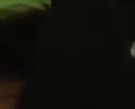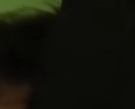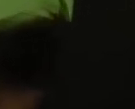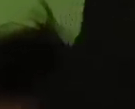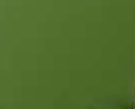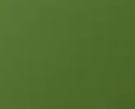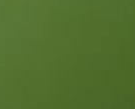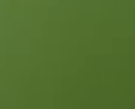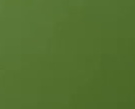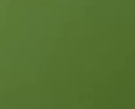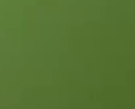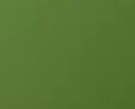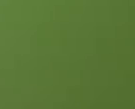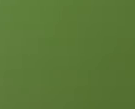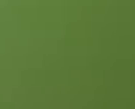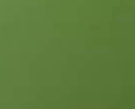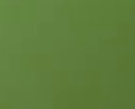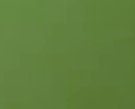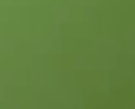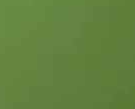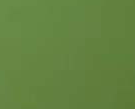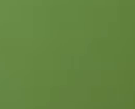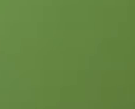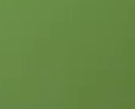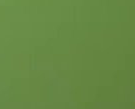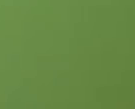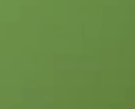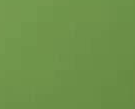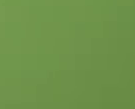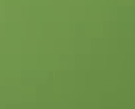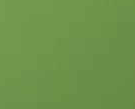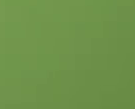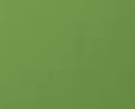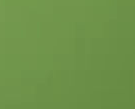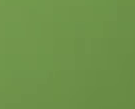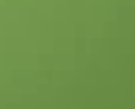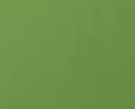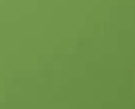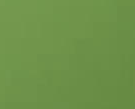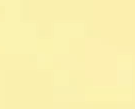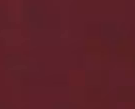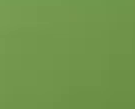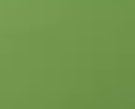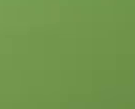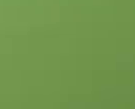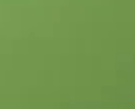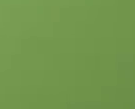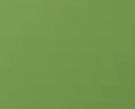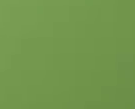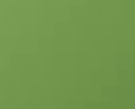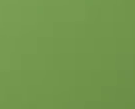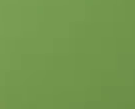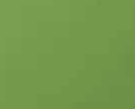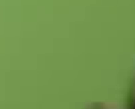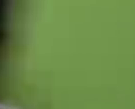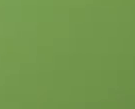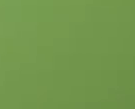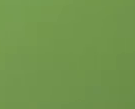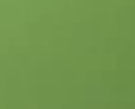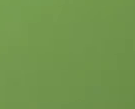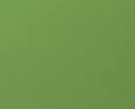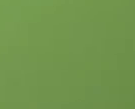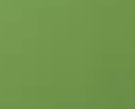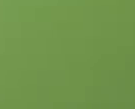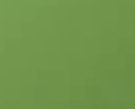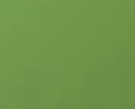walang mag-aalaga. Kailangan kong kumilos. Hindi na siya nagpadala sa mga anak niya. Sinasama ko sa trabaho. Paano niyo po nalaman na may iba na siya? Yung